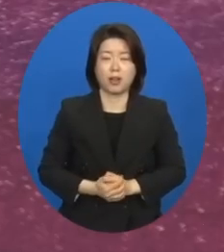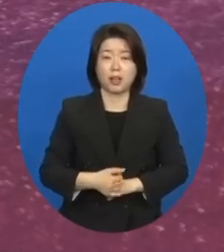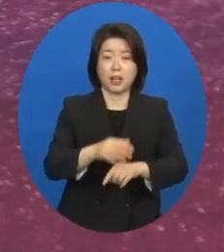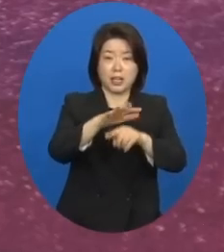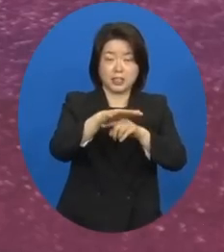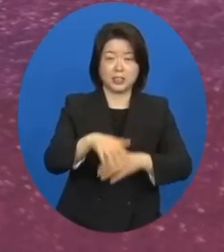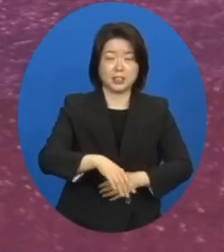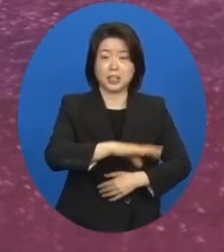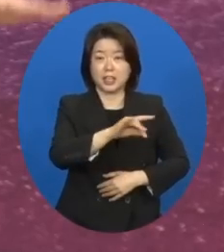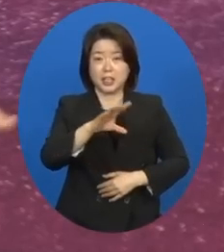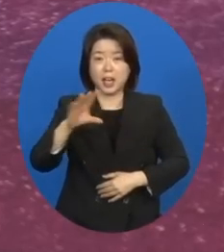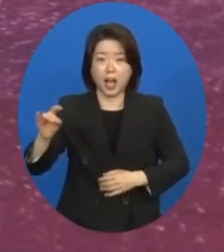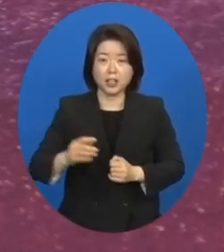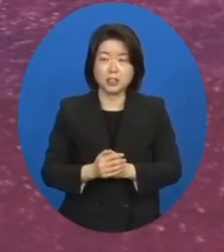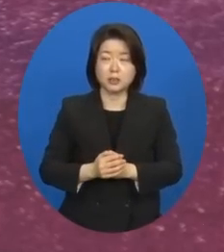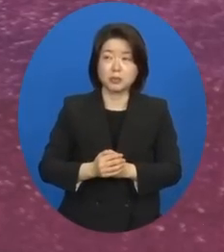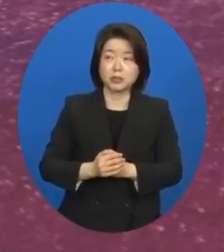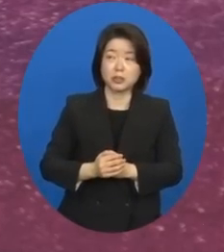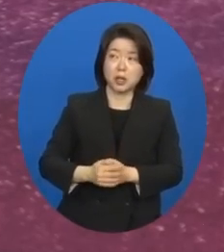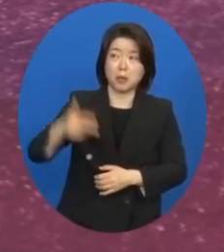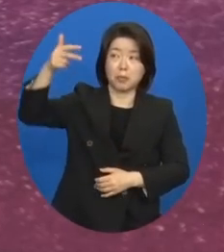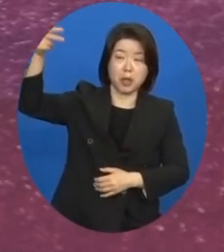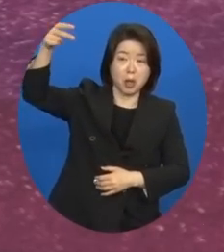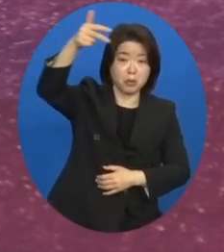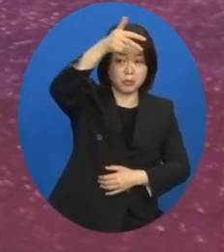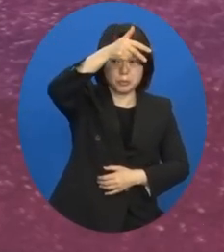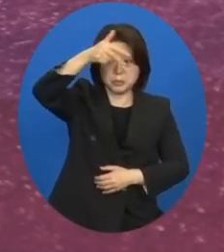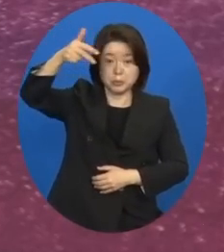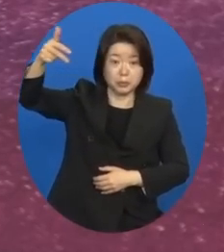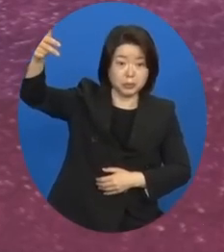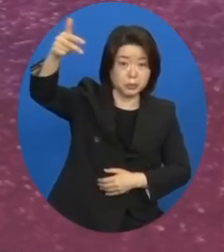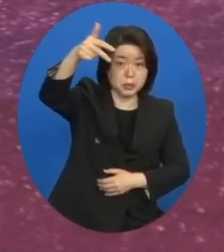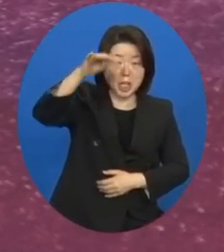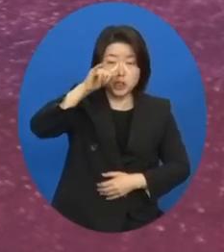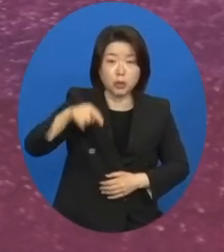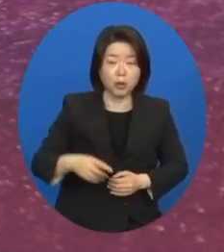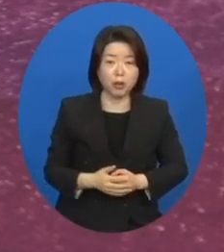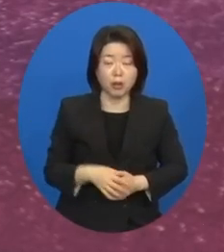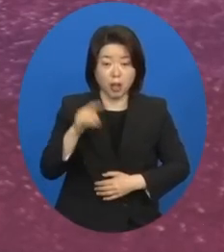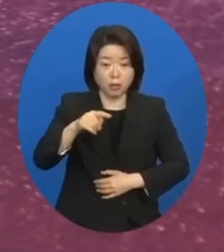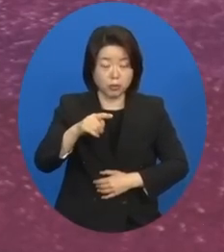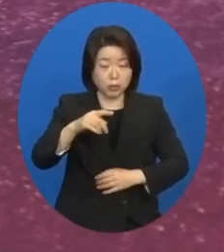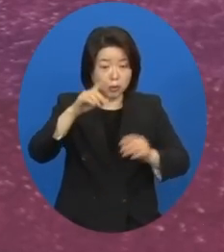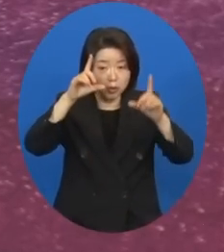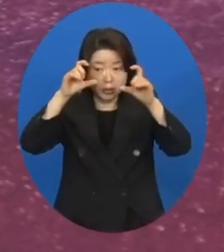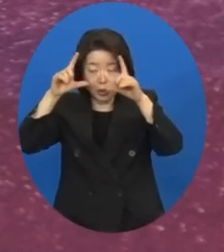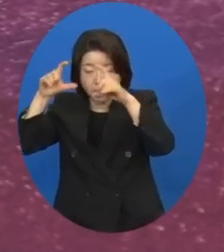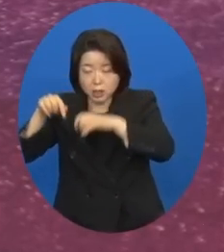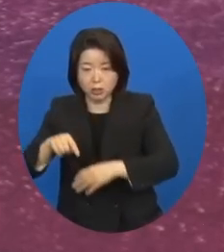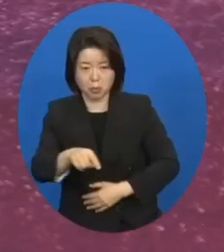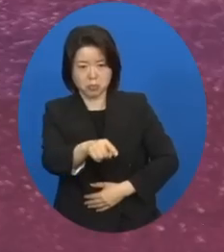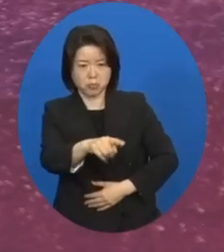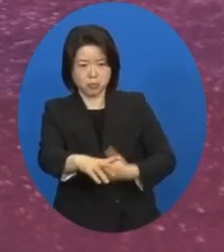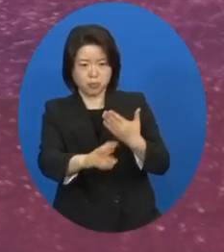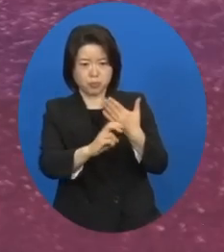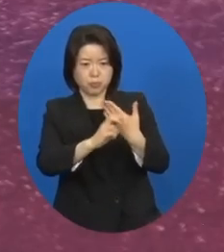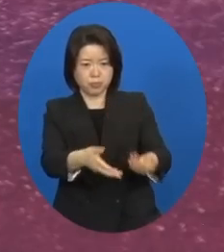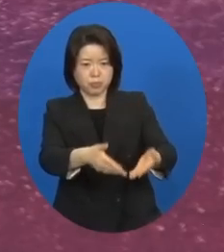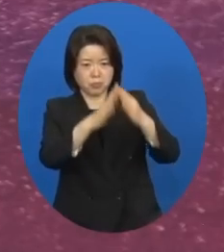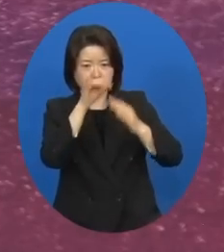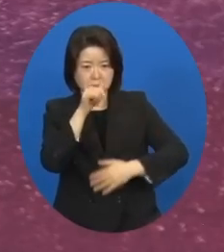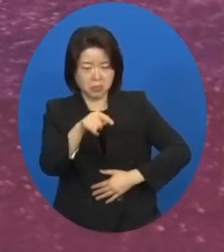시골에는 가끔씩 이 항공 촬영을 하게 되는데 이 항공 촬영을 한 것을 통하여서 불법 구조물이 생긴 것을 보게